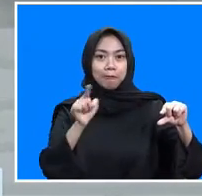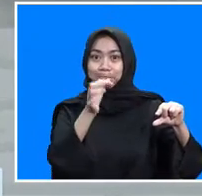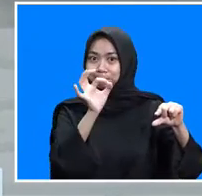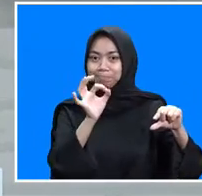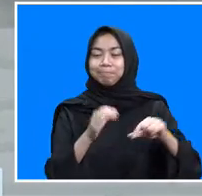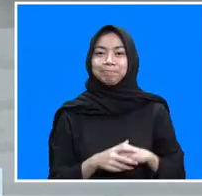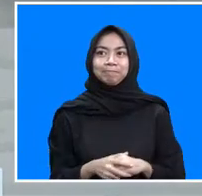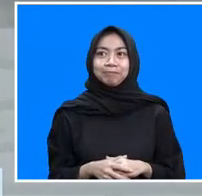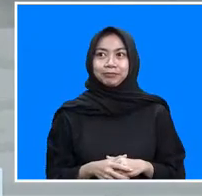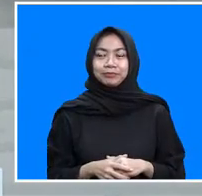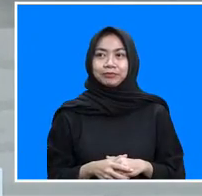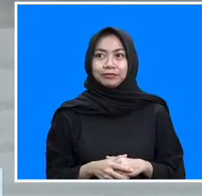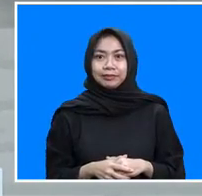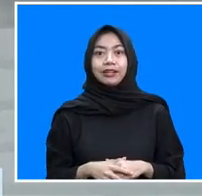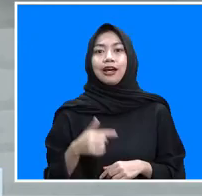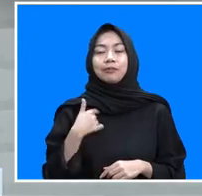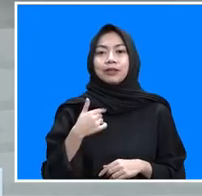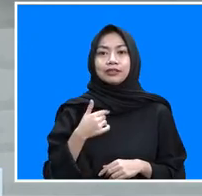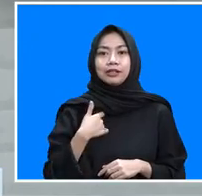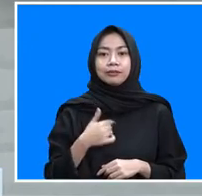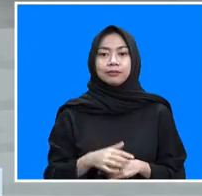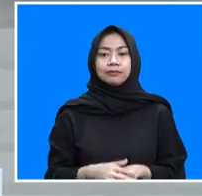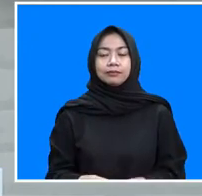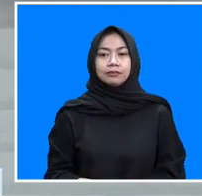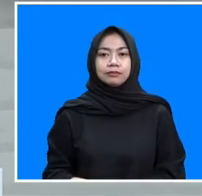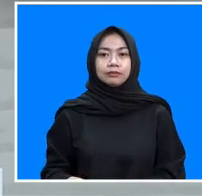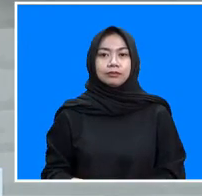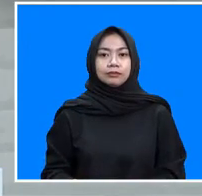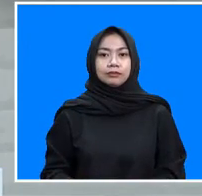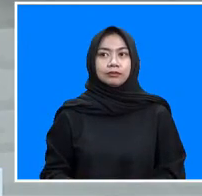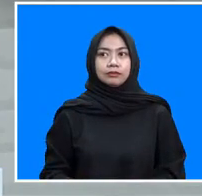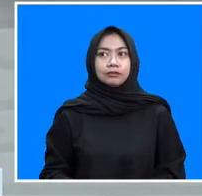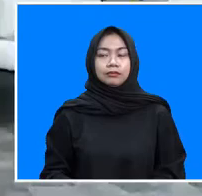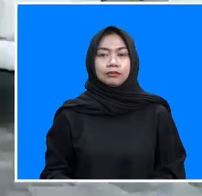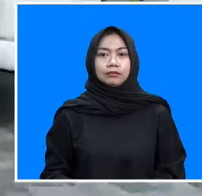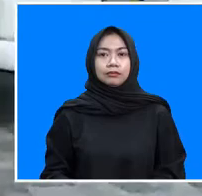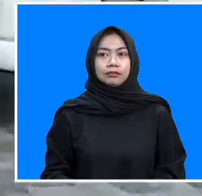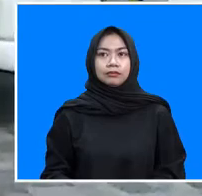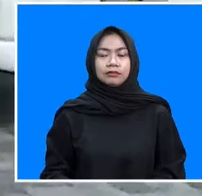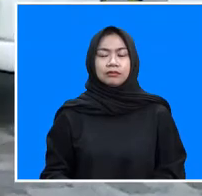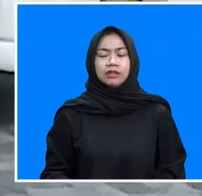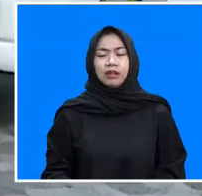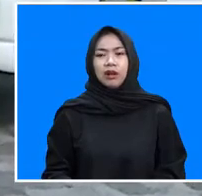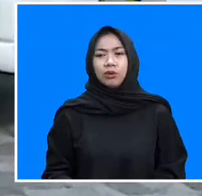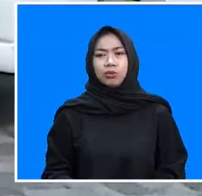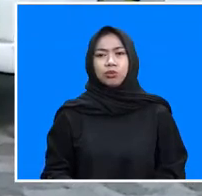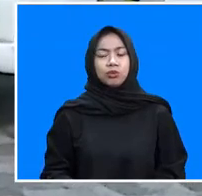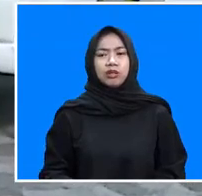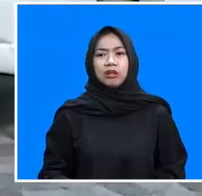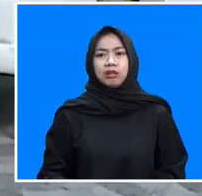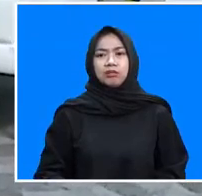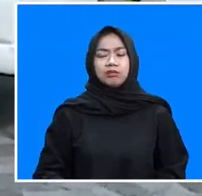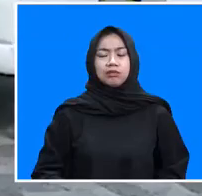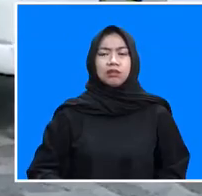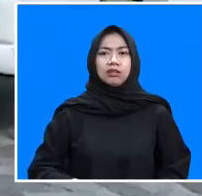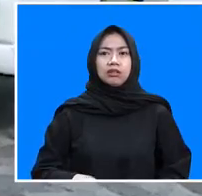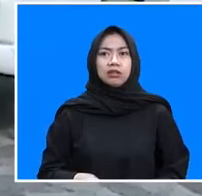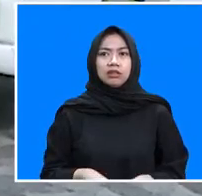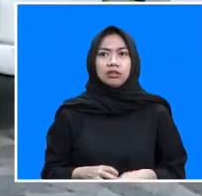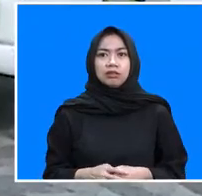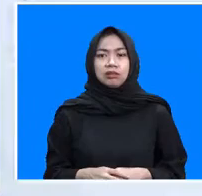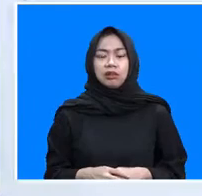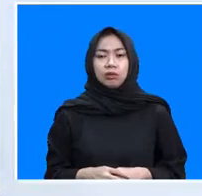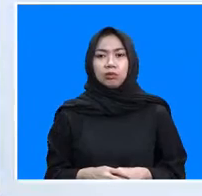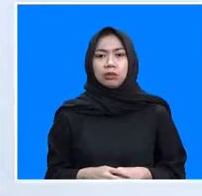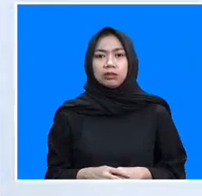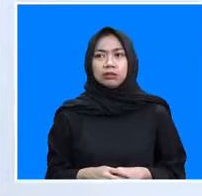semua. Joining with me today is Mr. Han Xiao Cheng, the Counselor of Education and Research, the Australian Embassy in